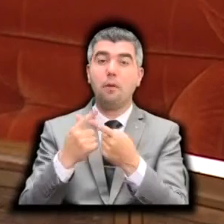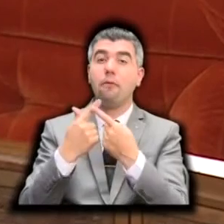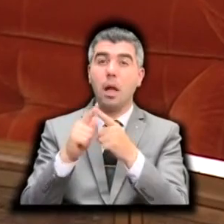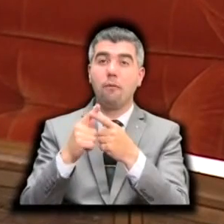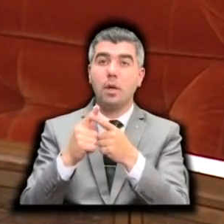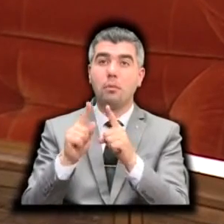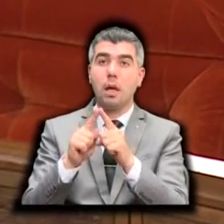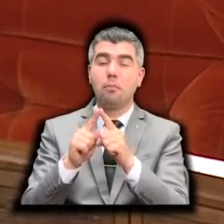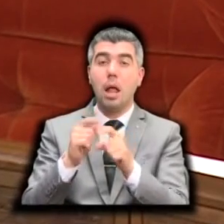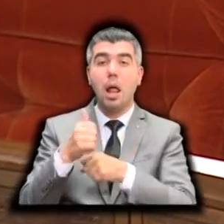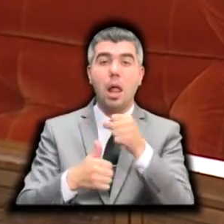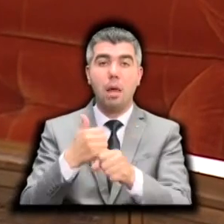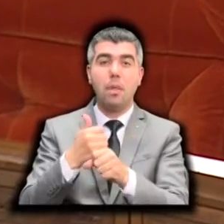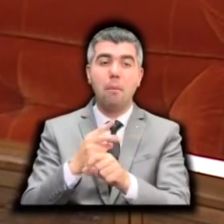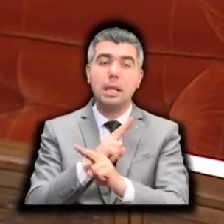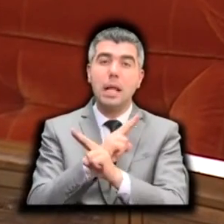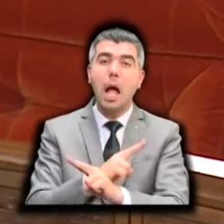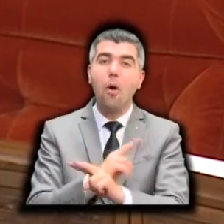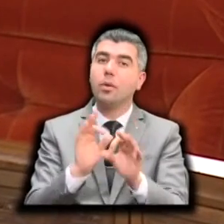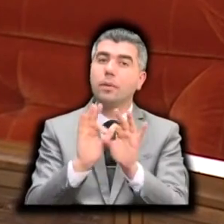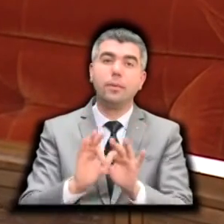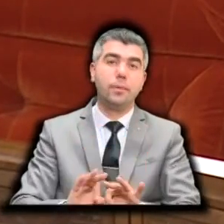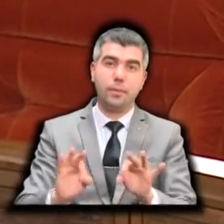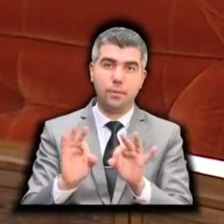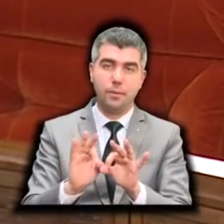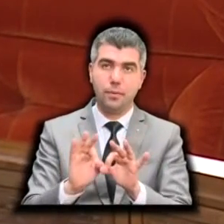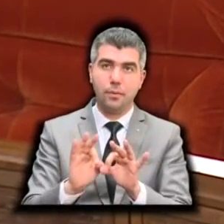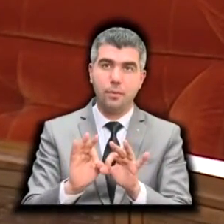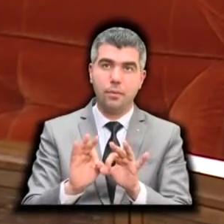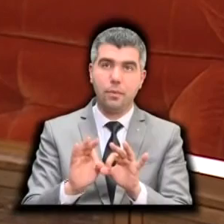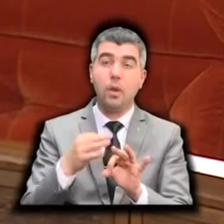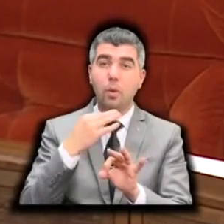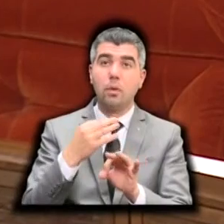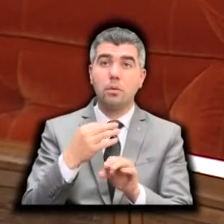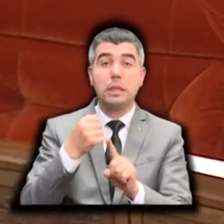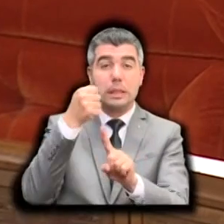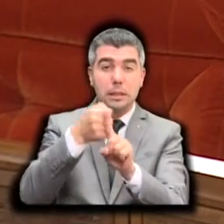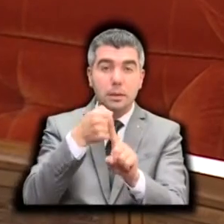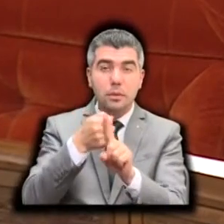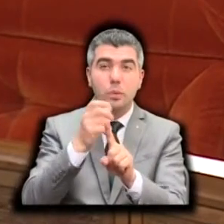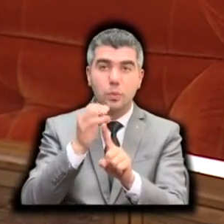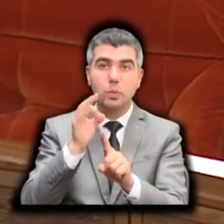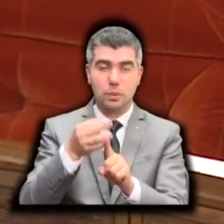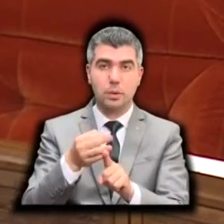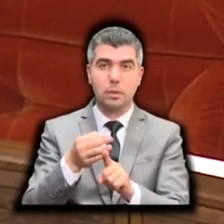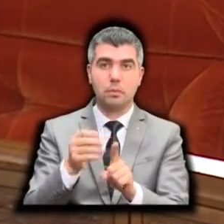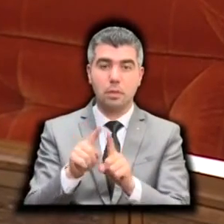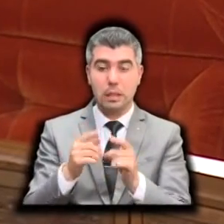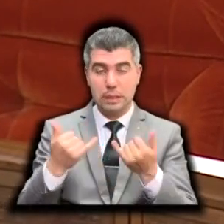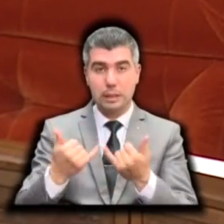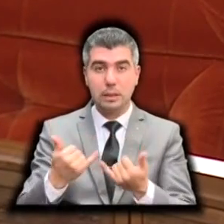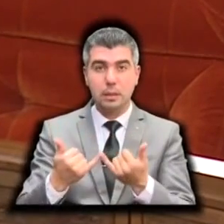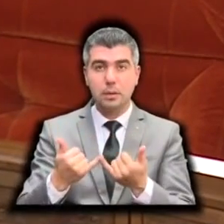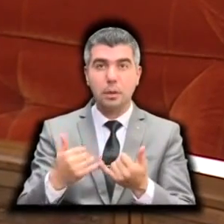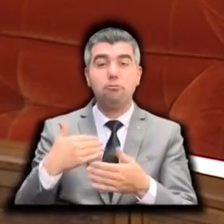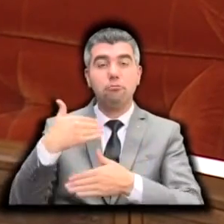واحد السن ما عنده تقاعد مسكين، هادشي غادي كبار، هادشي خدامين حنايا، ماشي فقط لهاد الجيل اللي كاين،